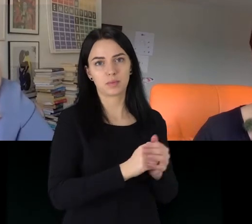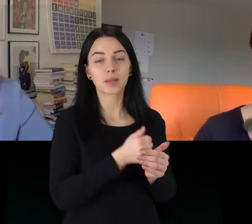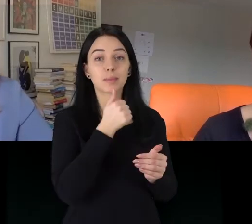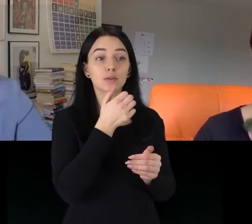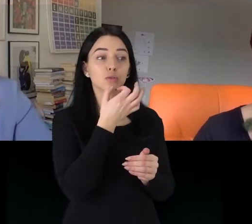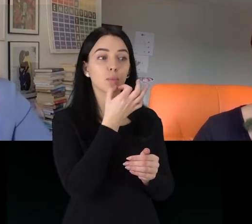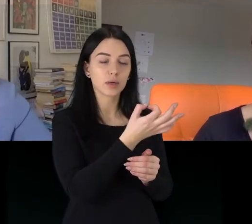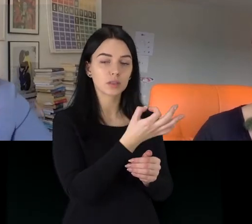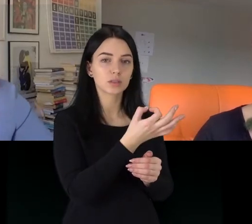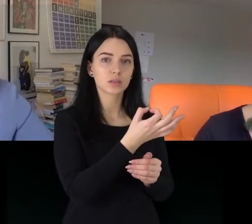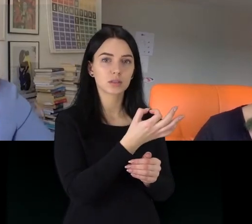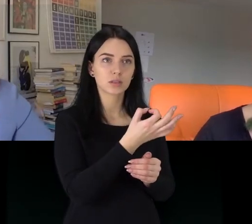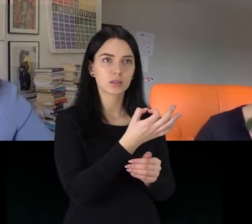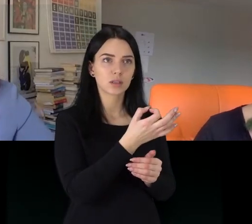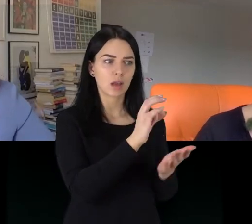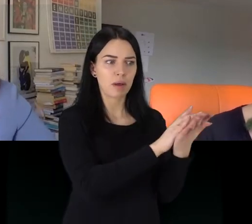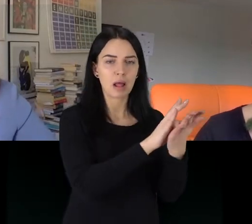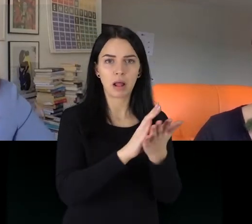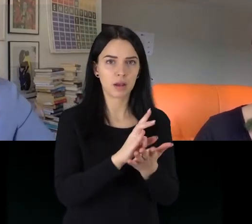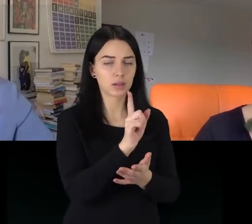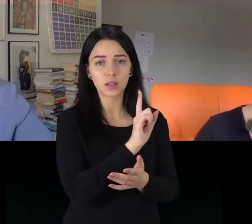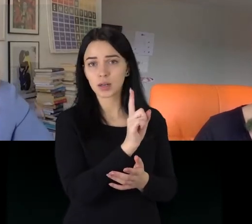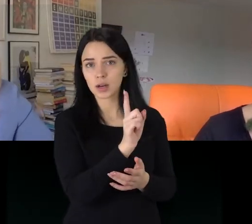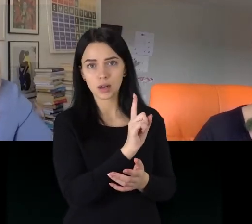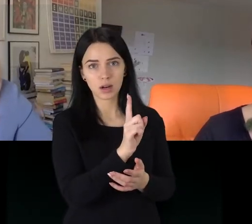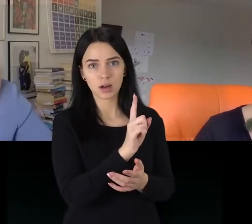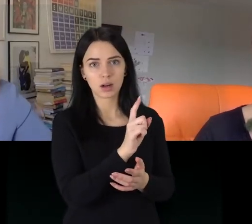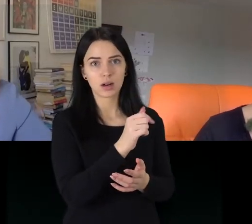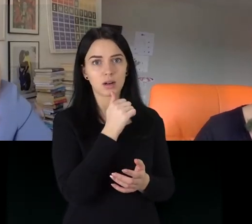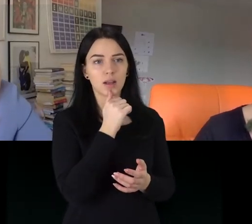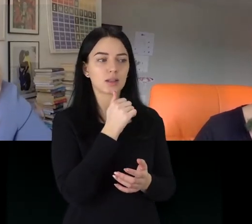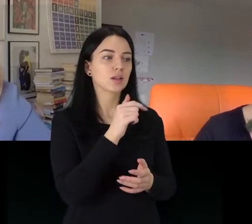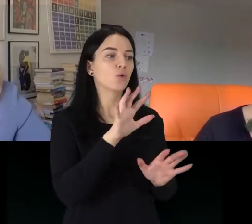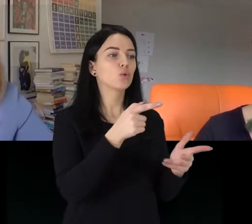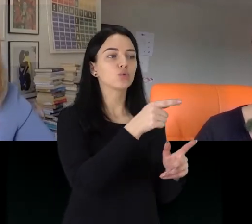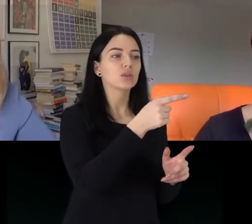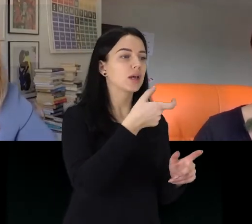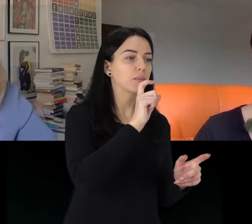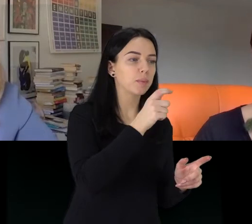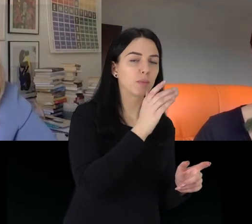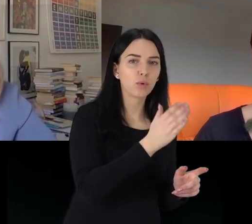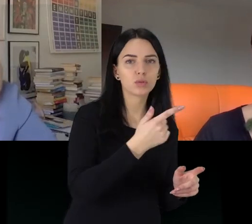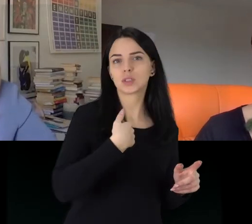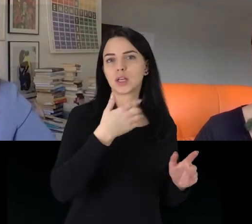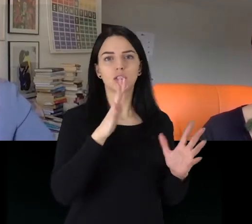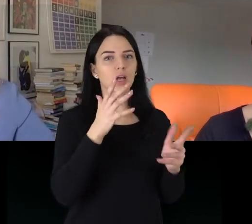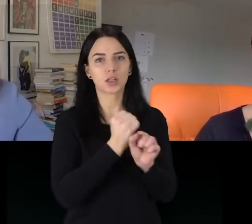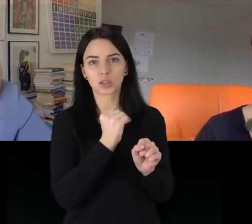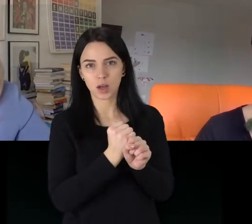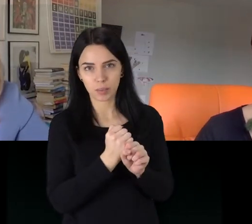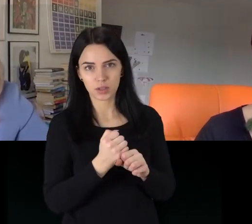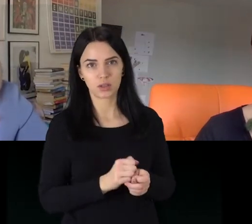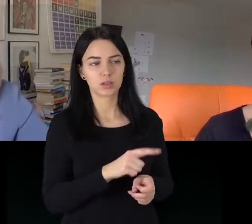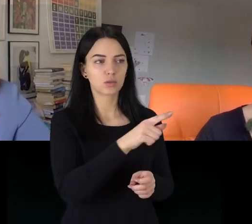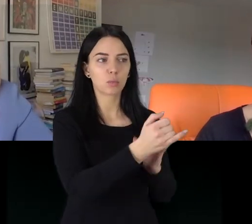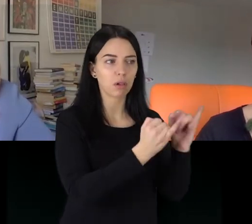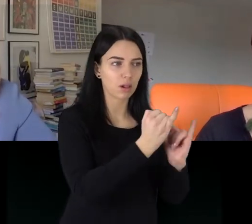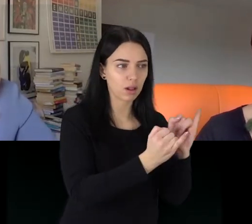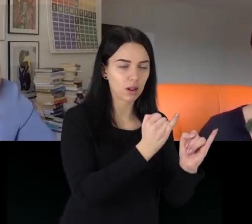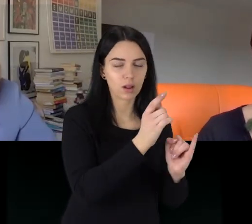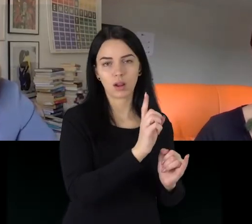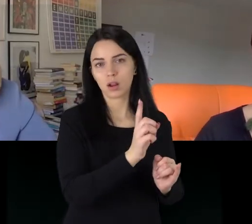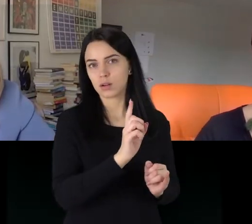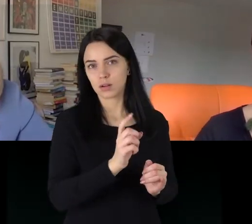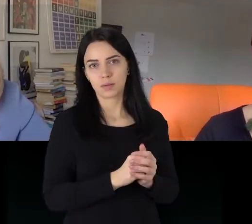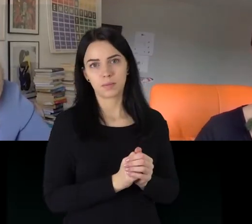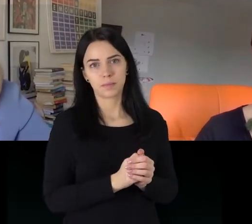kad negazdinant iš visų pusių, kad jeigu tu taip, tai aš tau taip, ar tu nematai, kad tu ten toks anoks, ar tokia anokia ten ir taip toliau, kaip tu